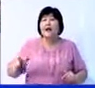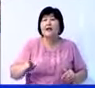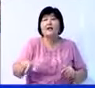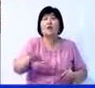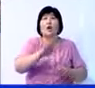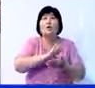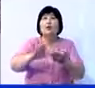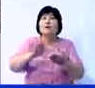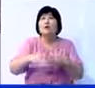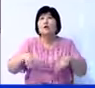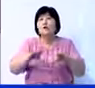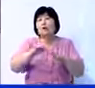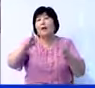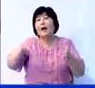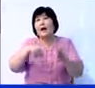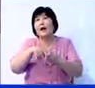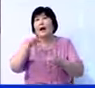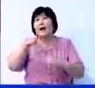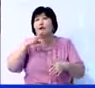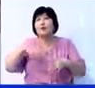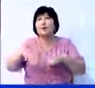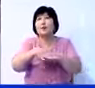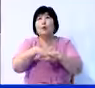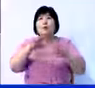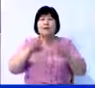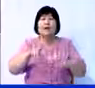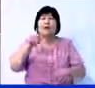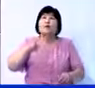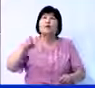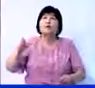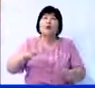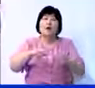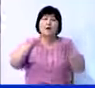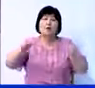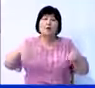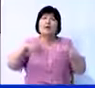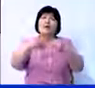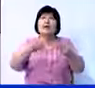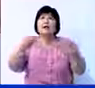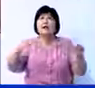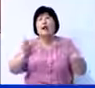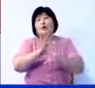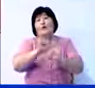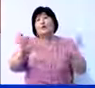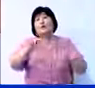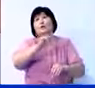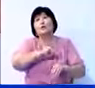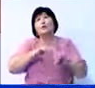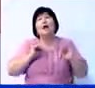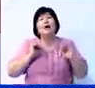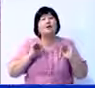тазалады. Сонымен қатар қалада адам көп шоғырланатын жерлерде тұрғындарға үнпарақшалар таратып, түсіндірме жұмыстарын